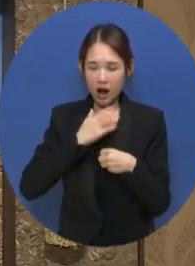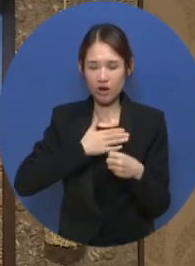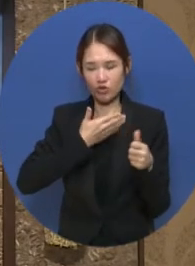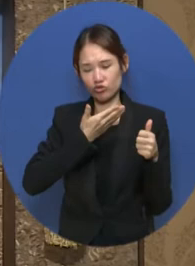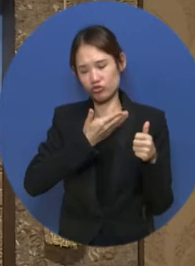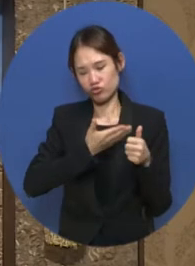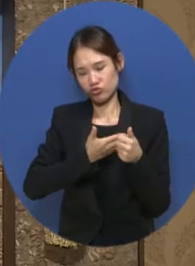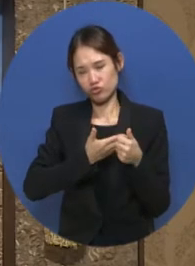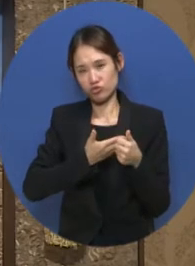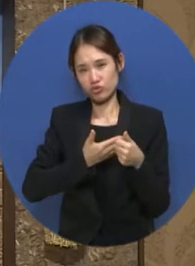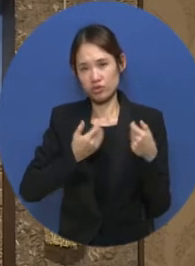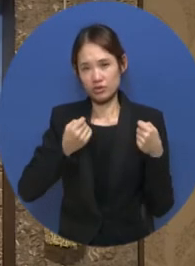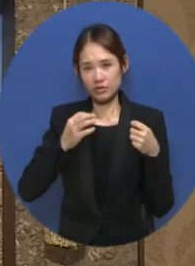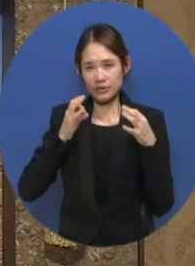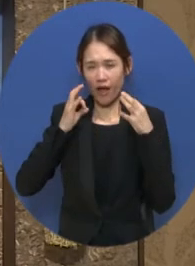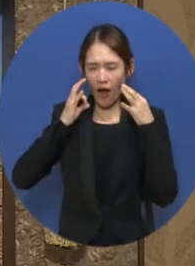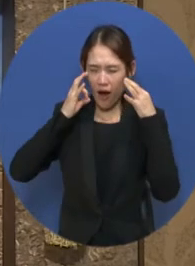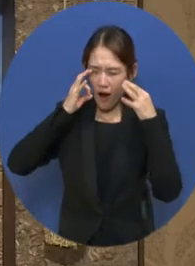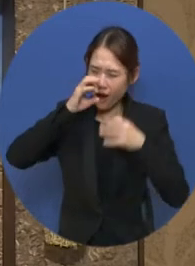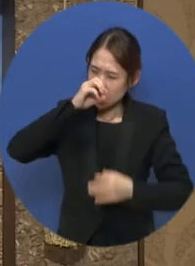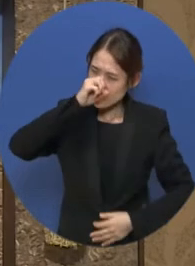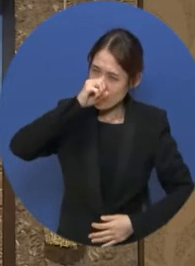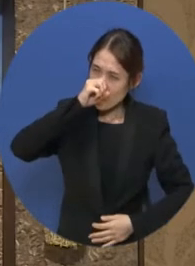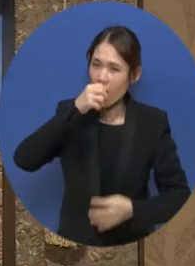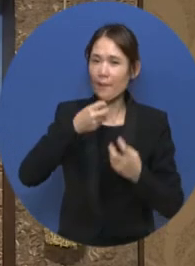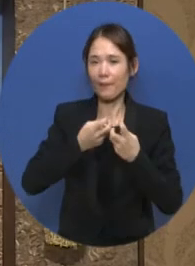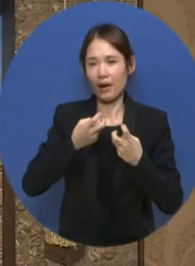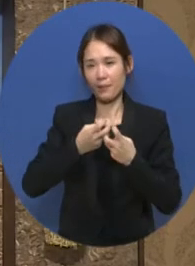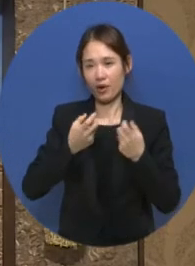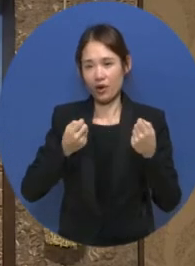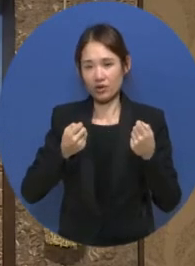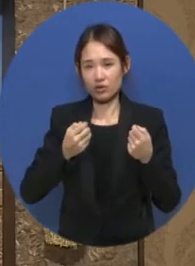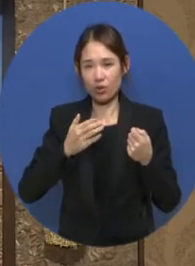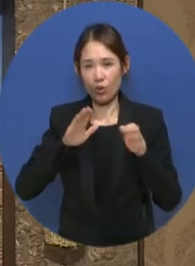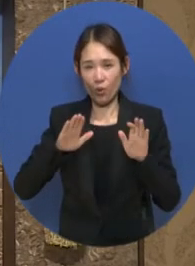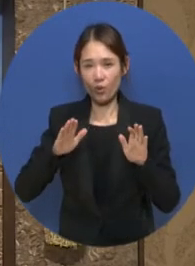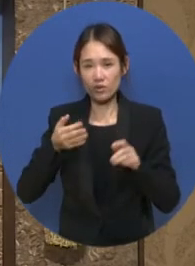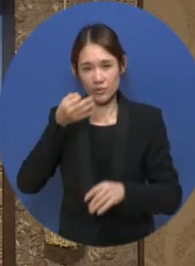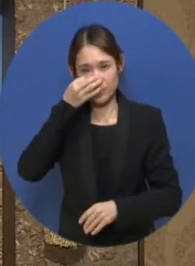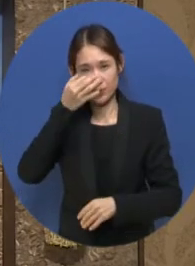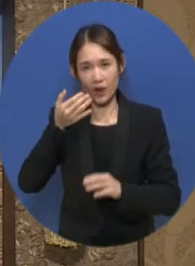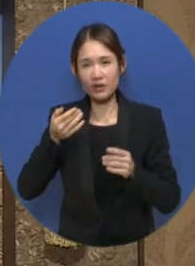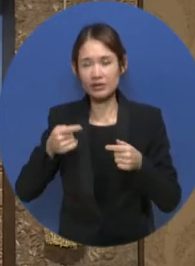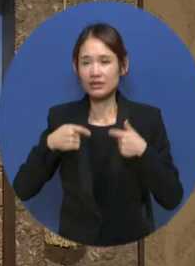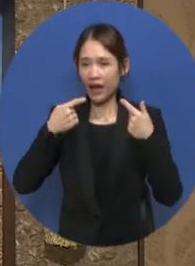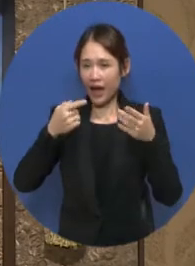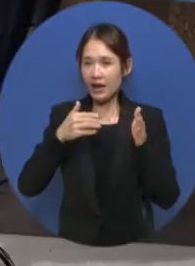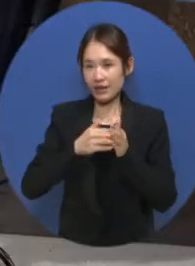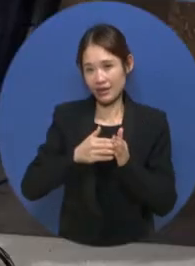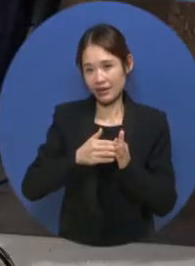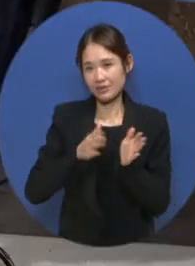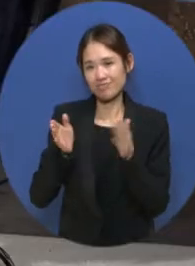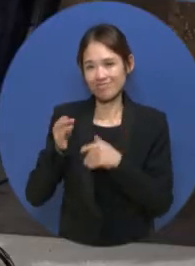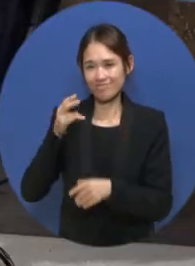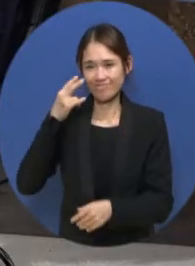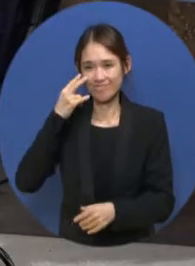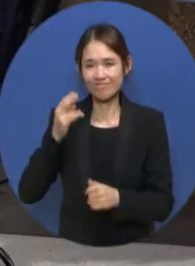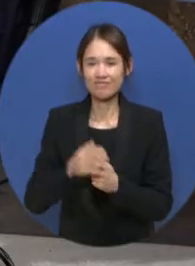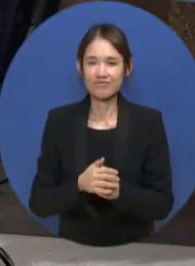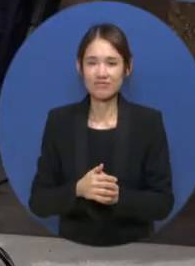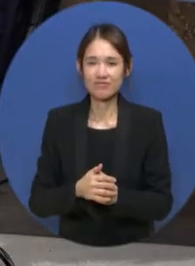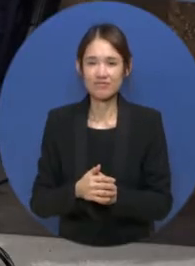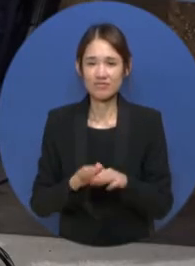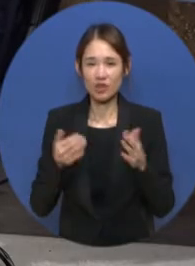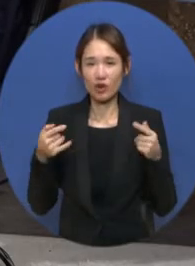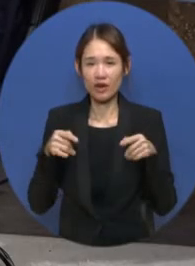뭐 최선의 방법이 아닐까 예 생각이 들어서 오늘도 사실 이렇게 출연하게 된 겁니다 아 네 제어 4 또